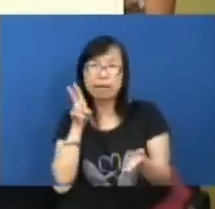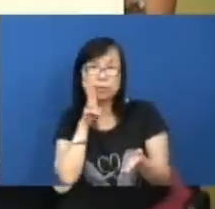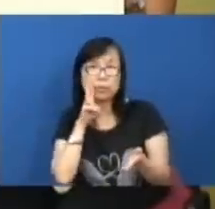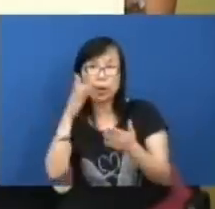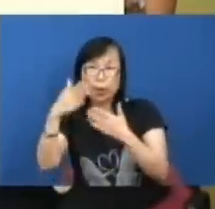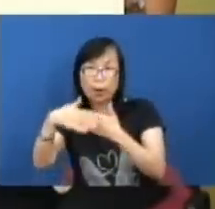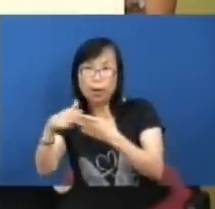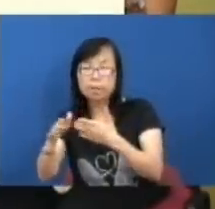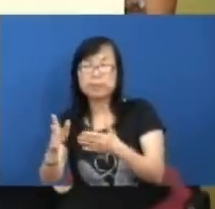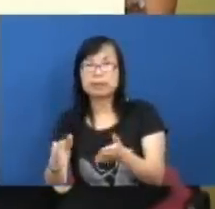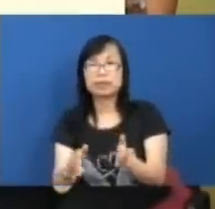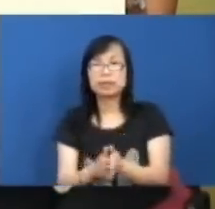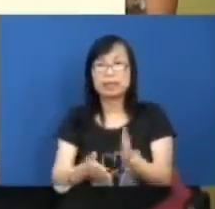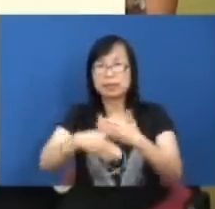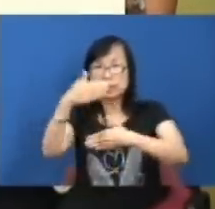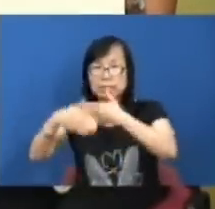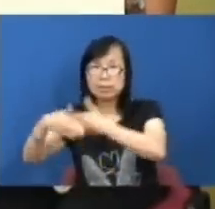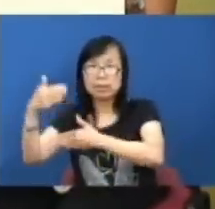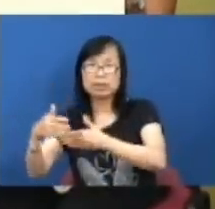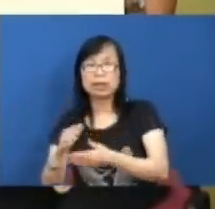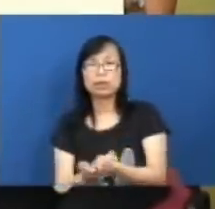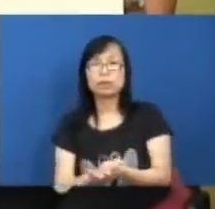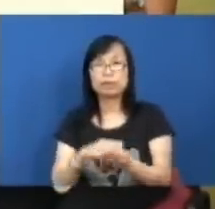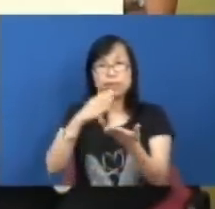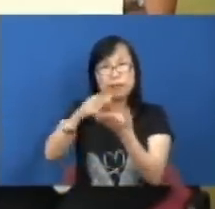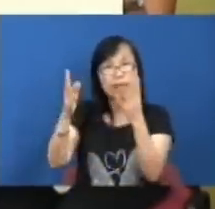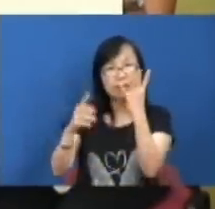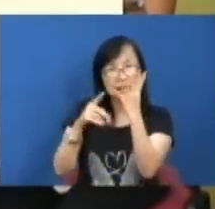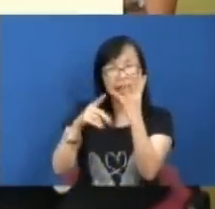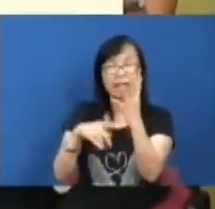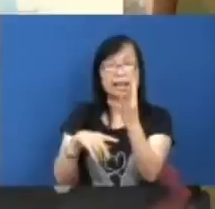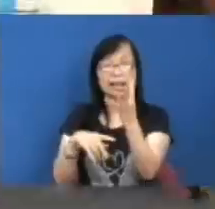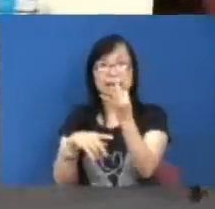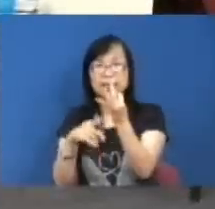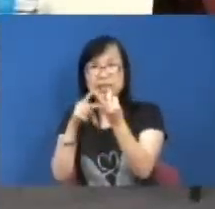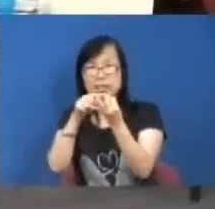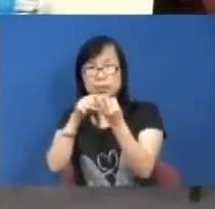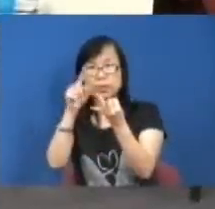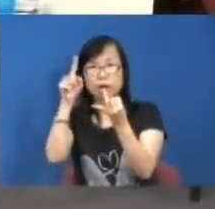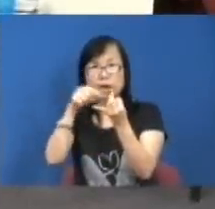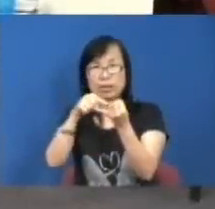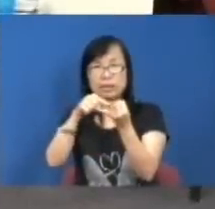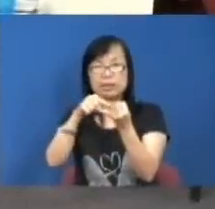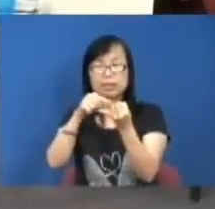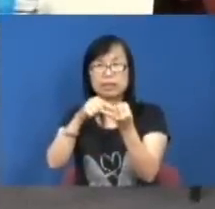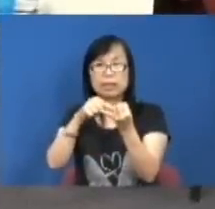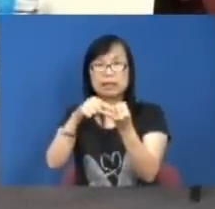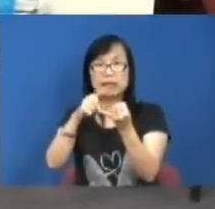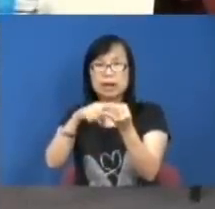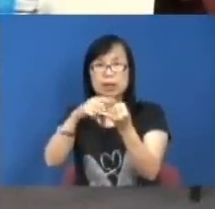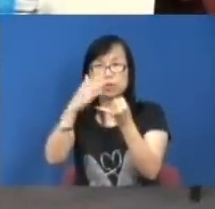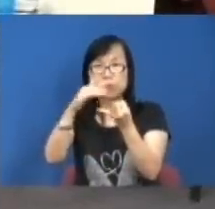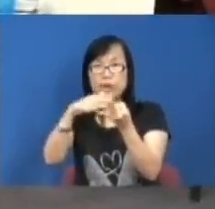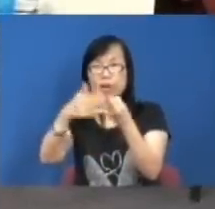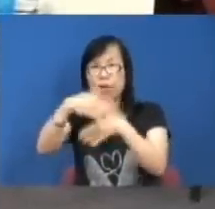間呢用外牆呢都會有四大等級的、譬如丙烯酸、聚氨酯、再靚啲去到長啲保